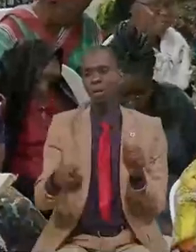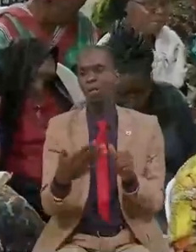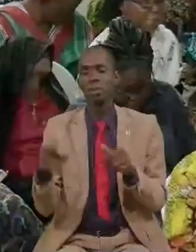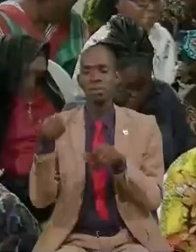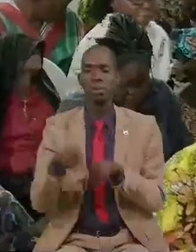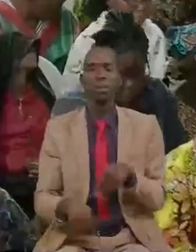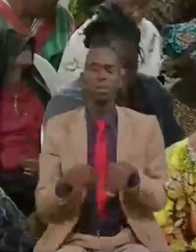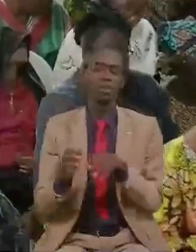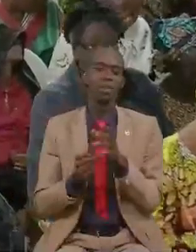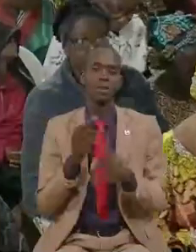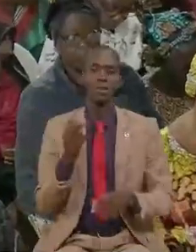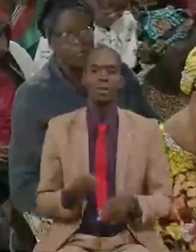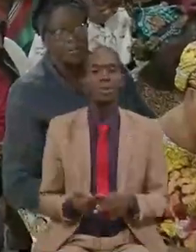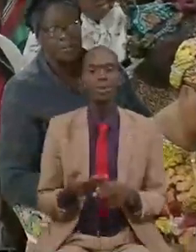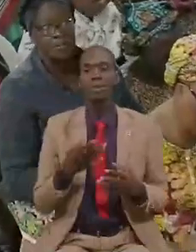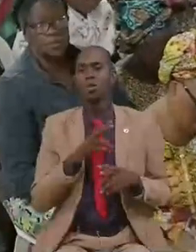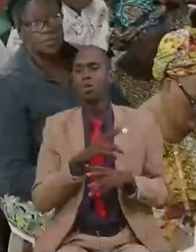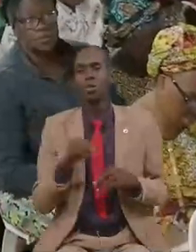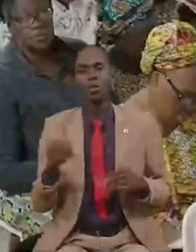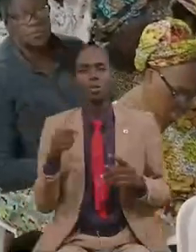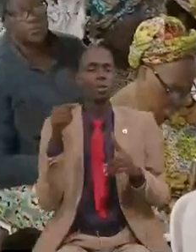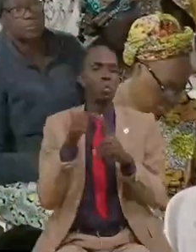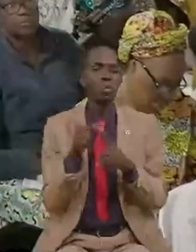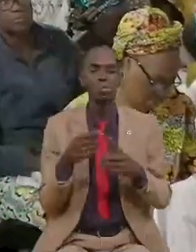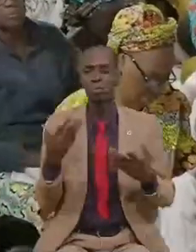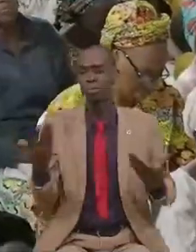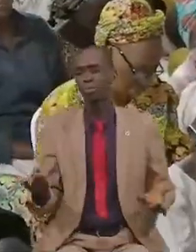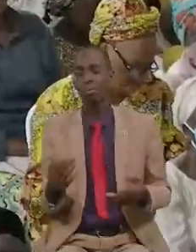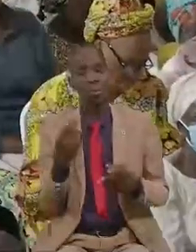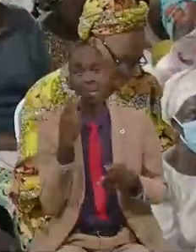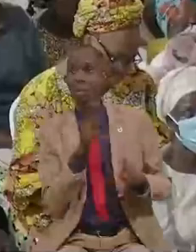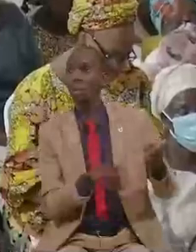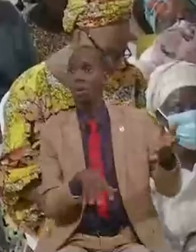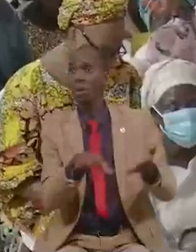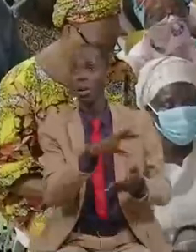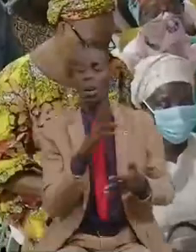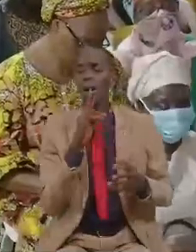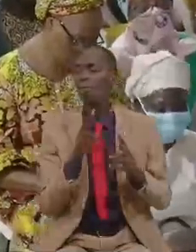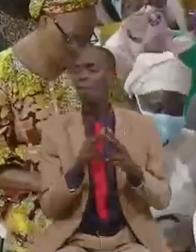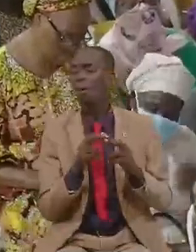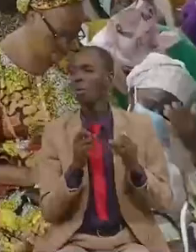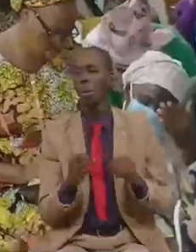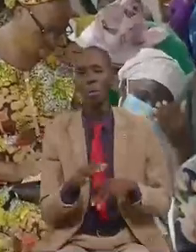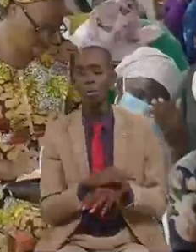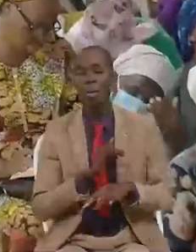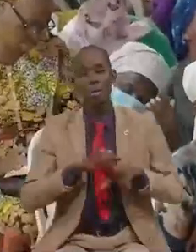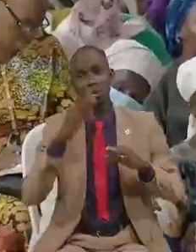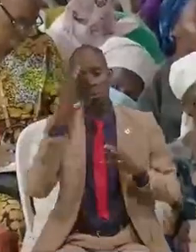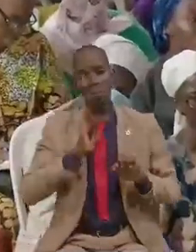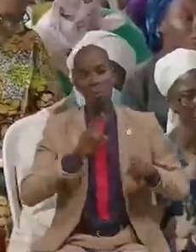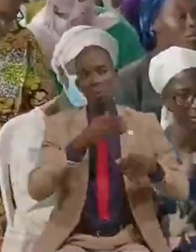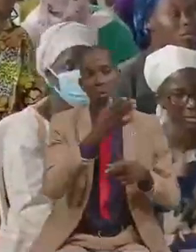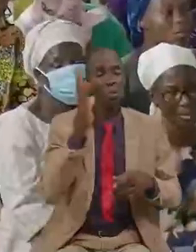de raison de continuer, ah, je ne sais pas, hein. Ces gens-là, ils sont puissants, hein. Je ne sais pas s'ils vont m'abattre ou pas. Hein. Ils ont